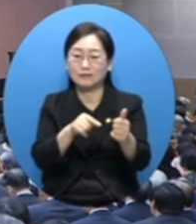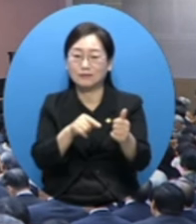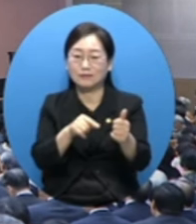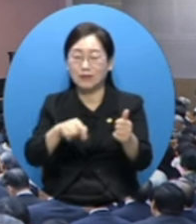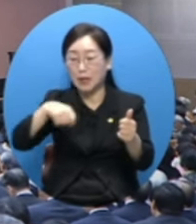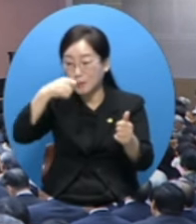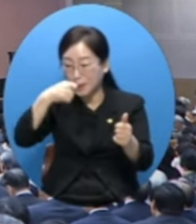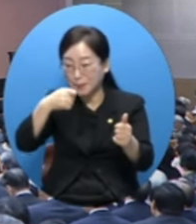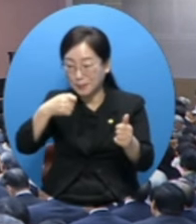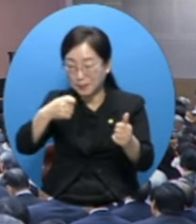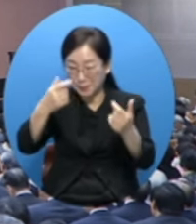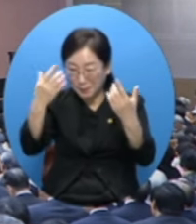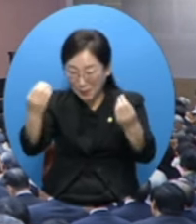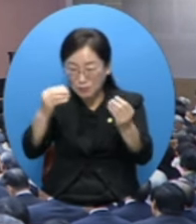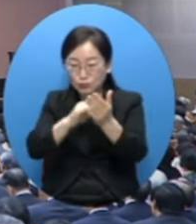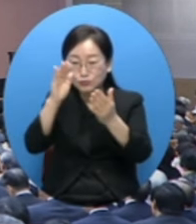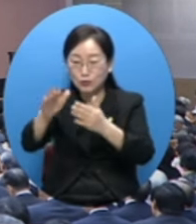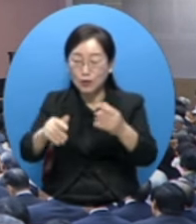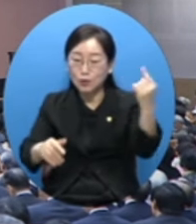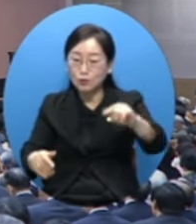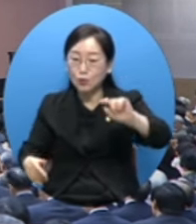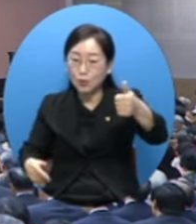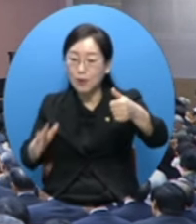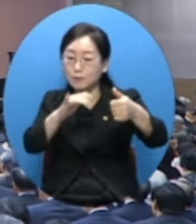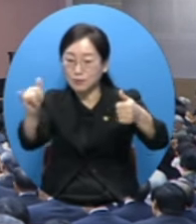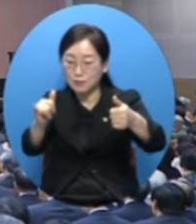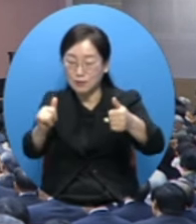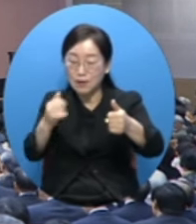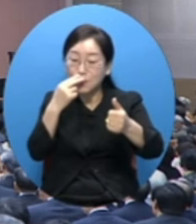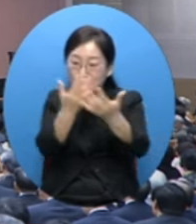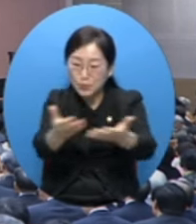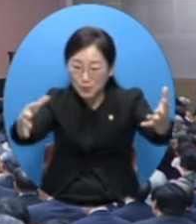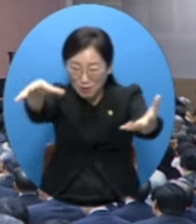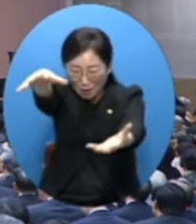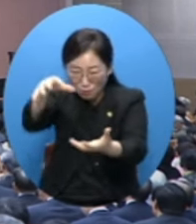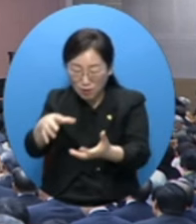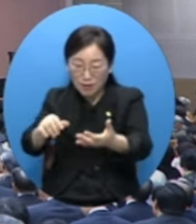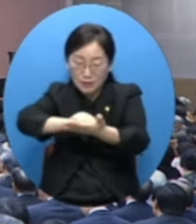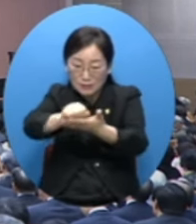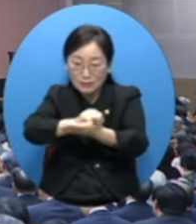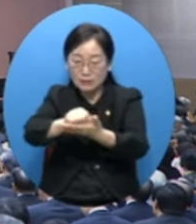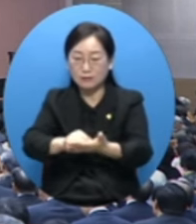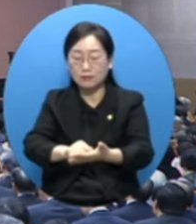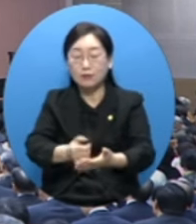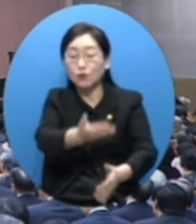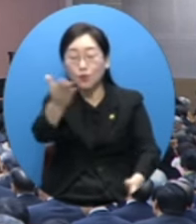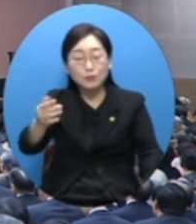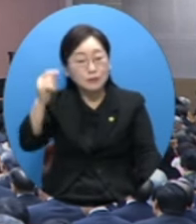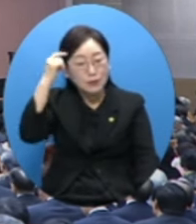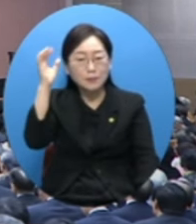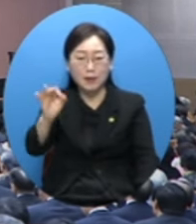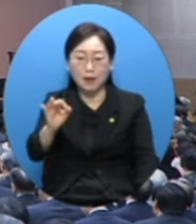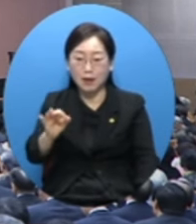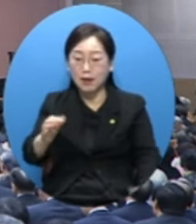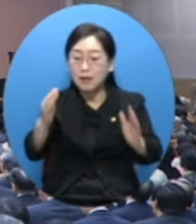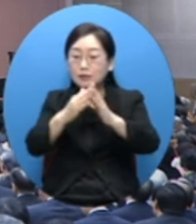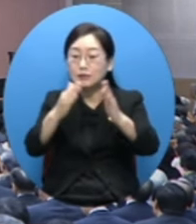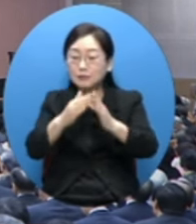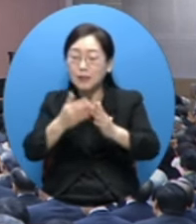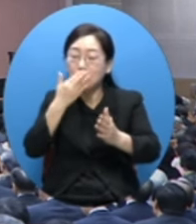식사 끝나고 나면 1500명분의 식기를 닦아야 되니 여러분 집에서 집안 서너 사람 먹는 식기를 닦는